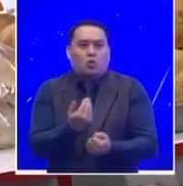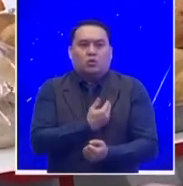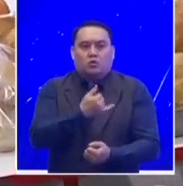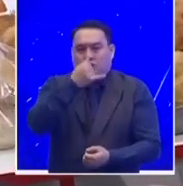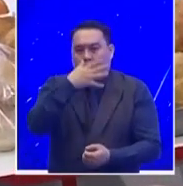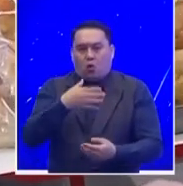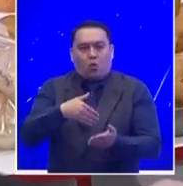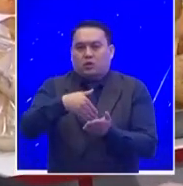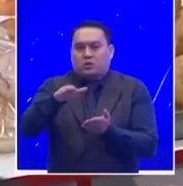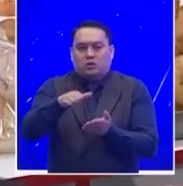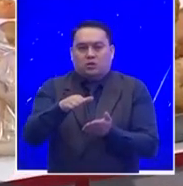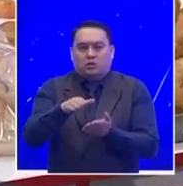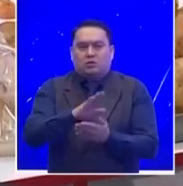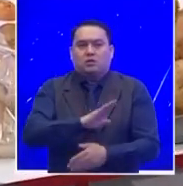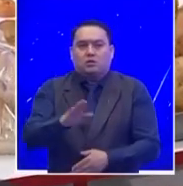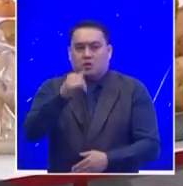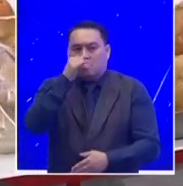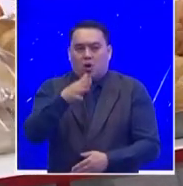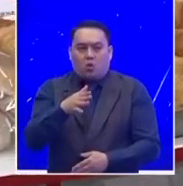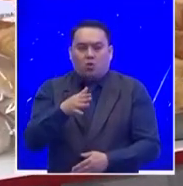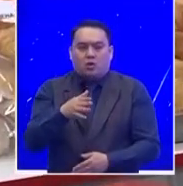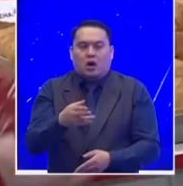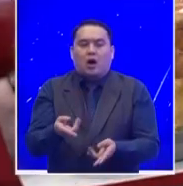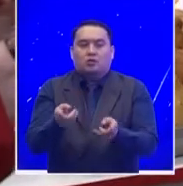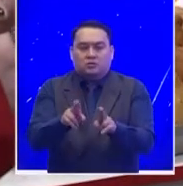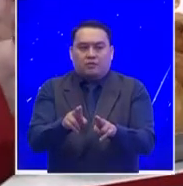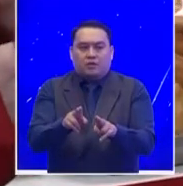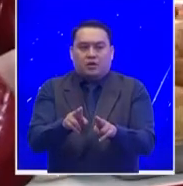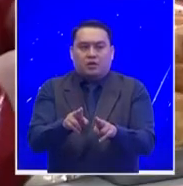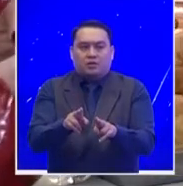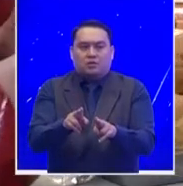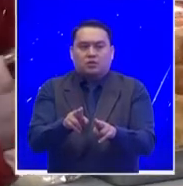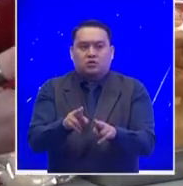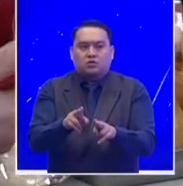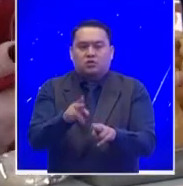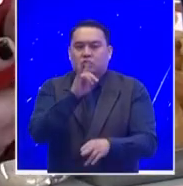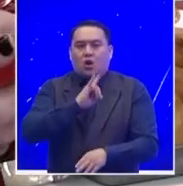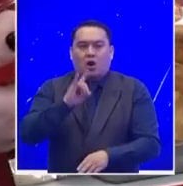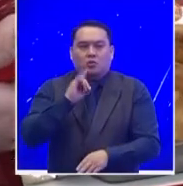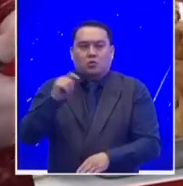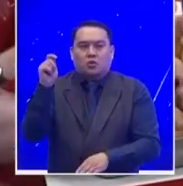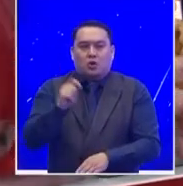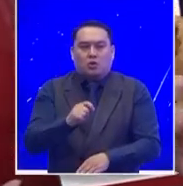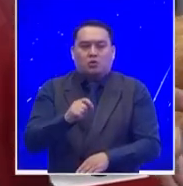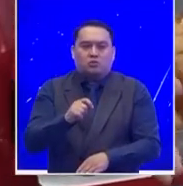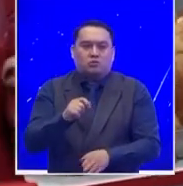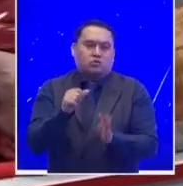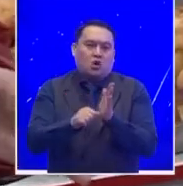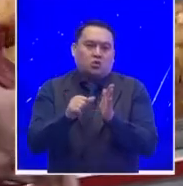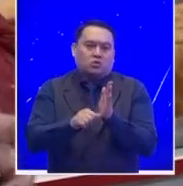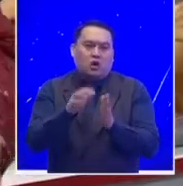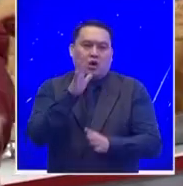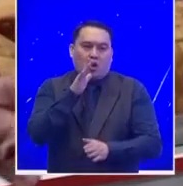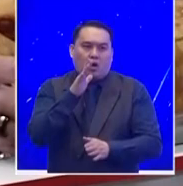могу отказать, я не могу сказать нет. Я положила, вот у нас женщина приходит, она где-то под 60